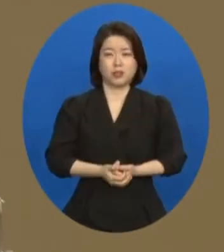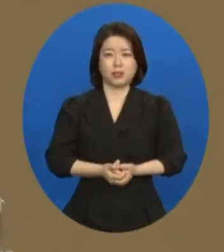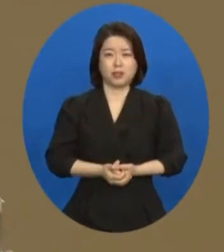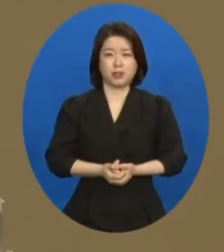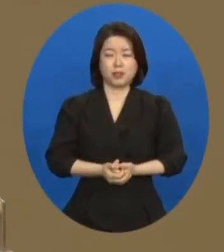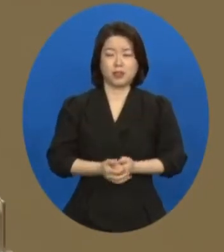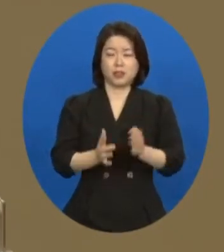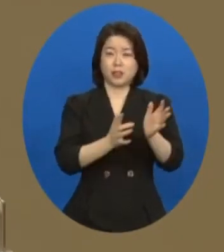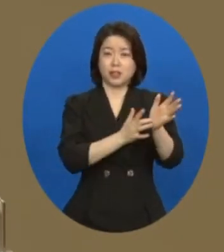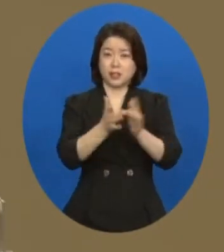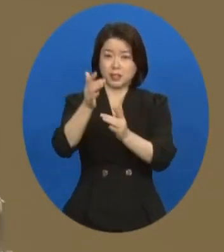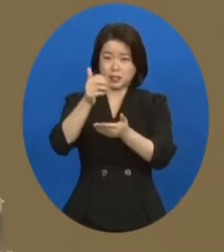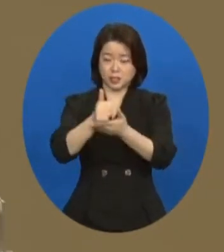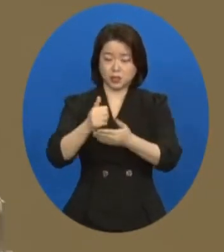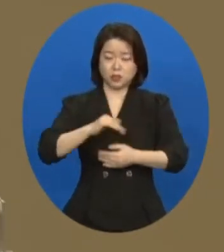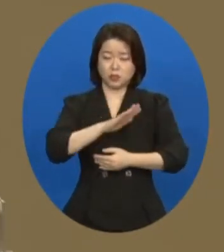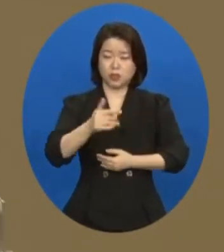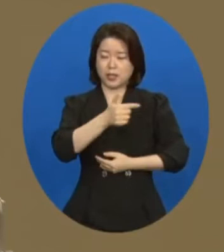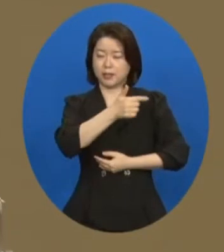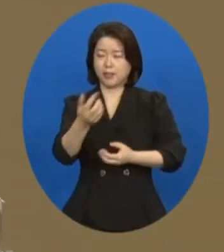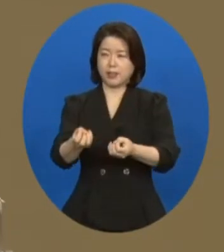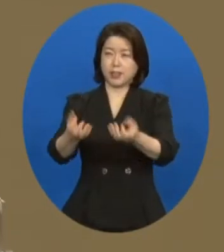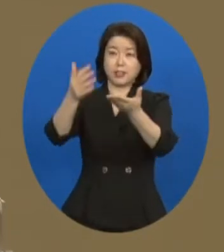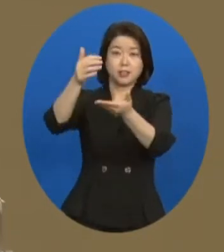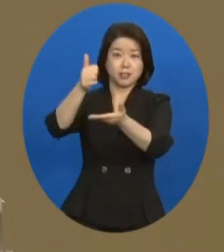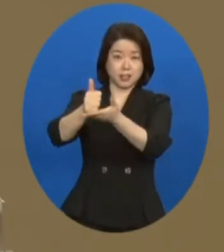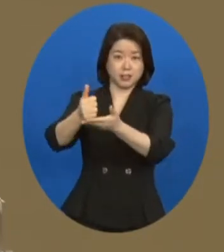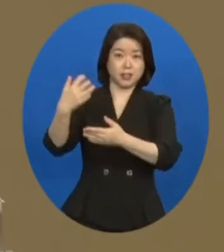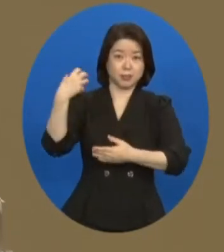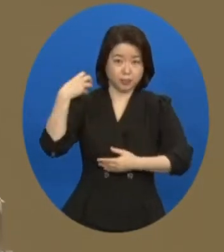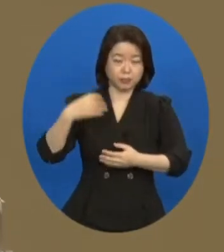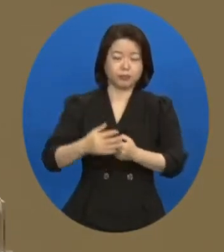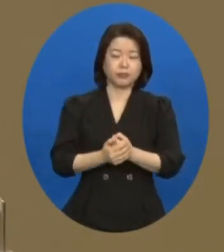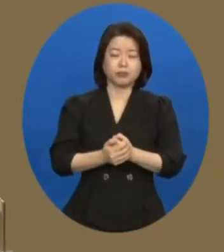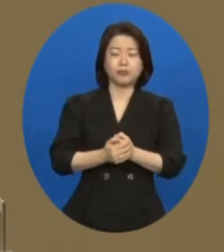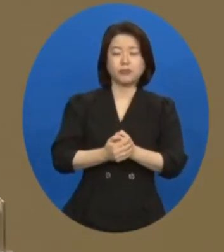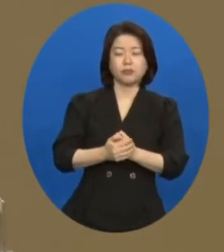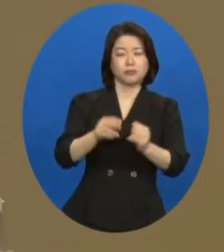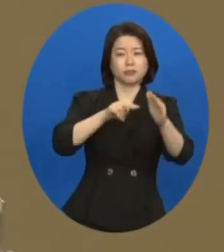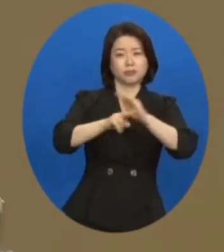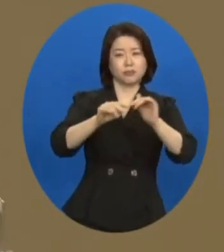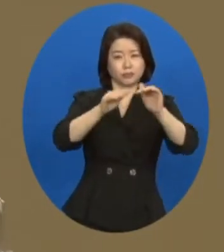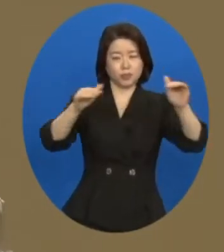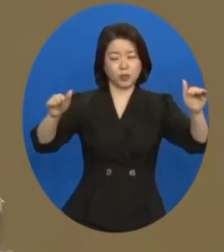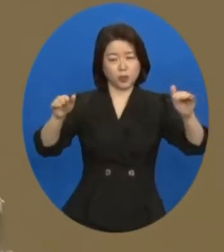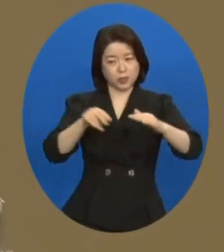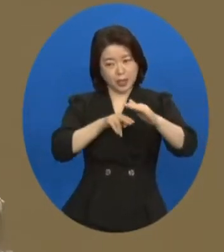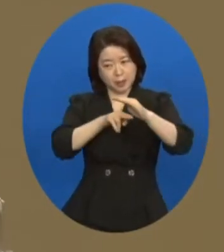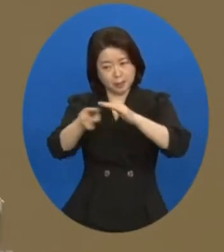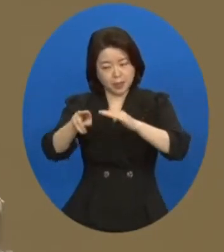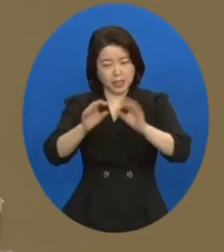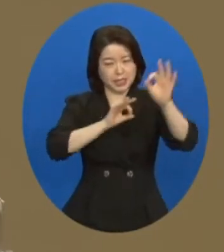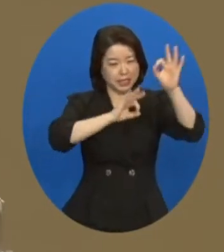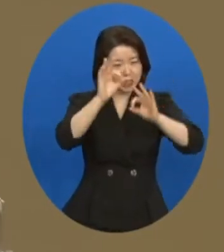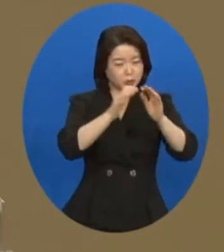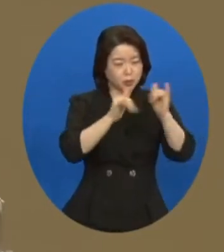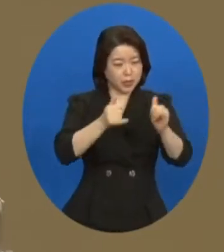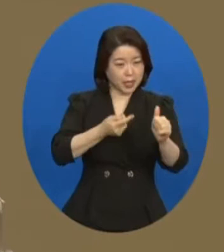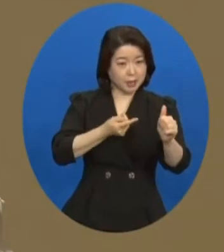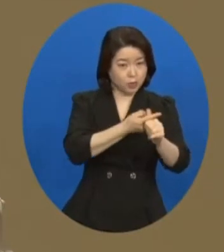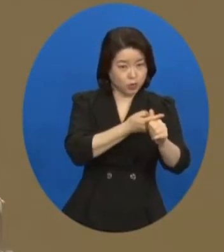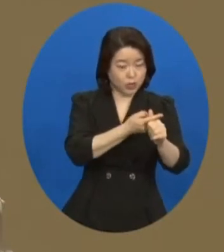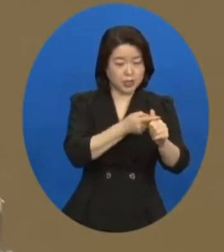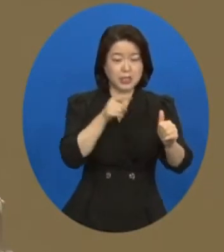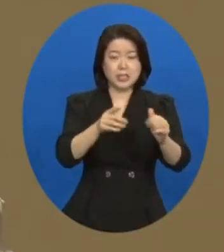예수님께서 우리의 대해 세상에 것입니다 이 도피성 잎이 1 이 실수로 사람을 죽인 이